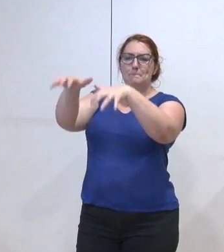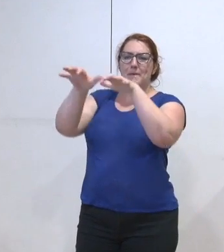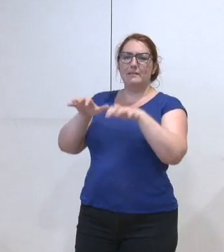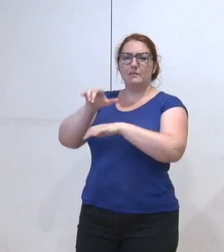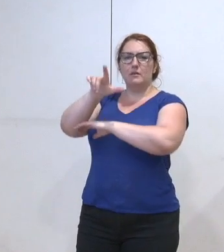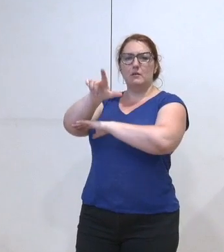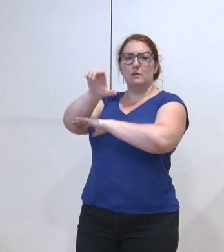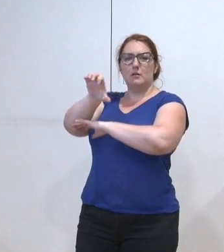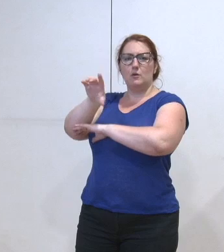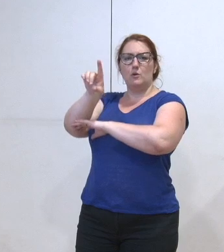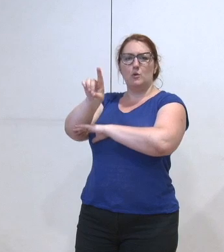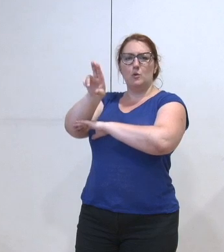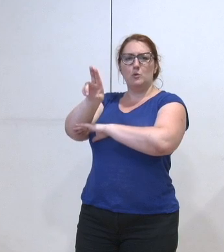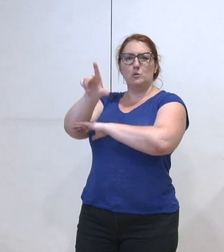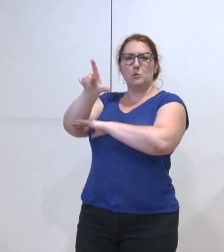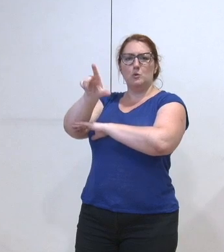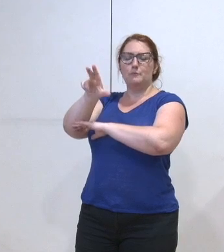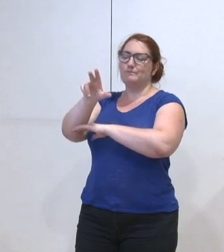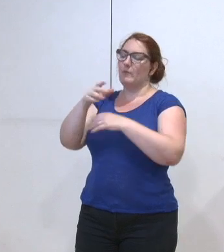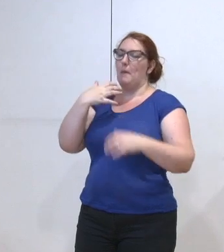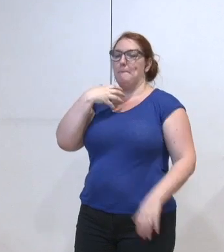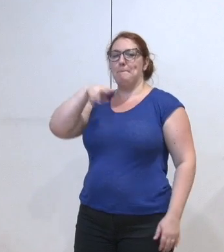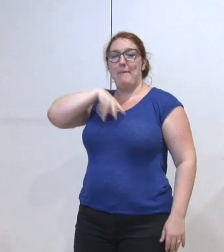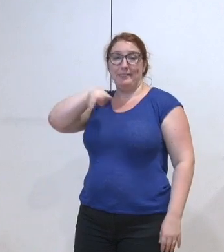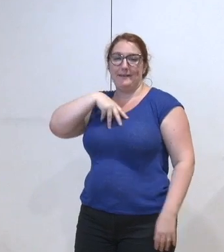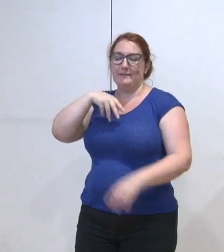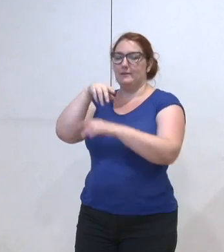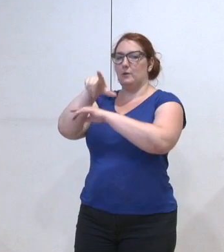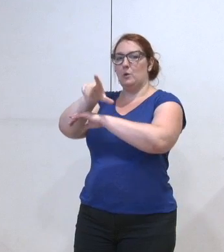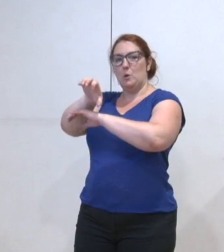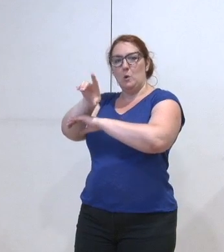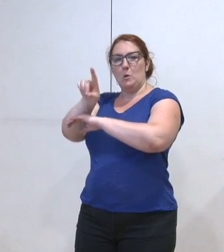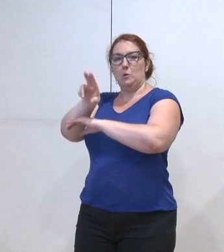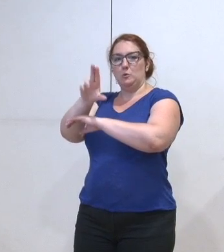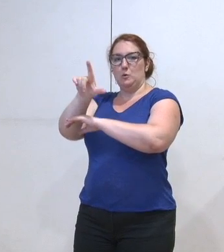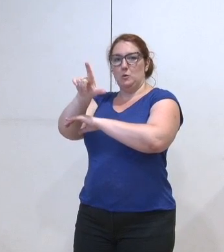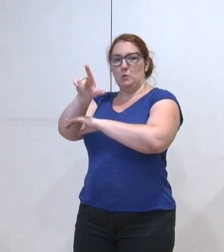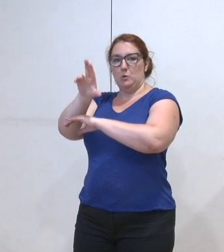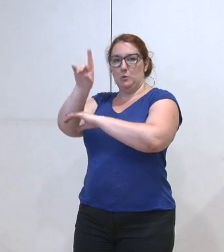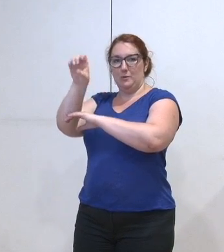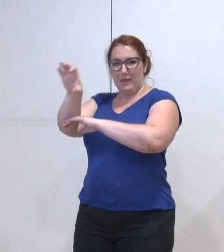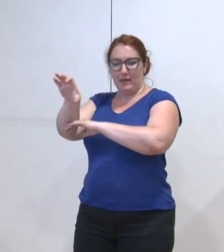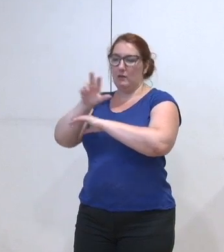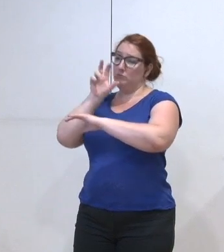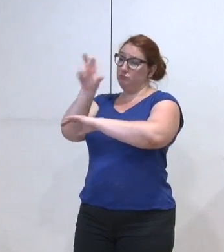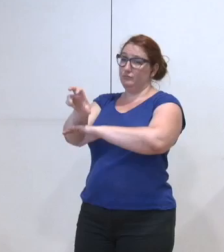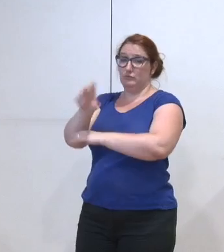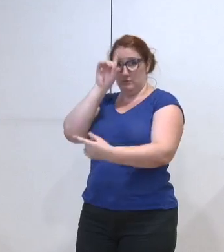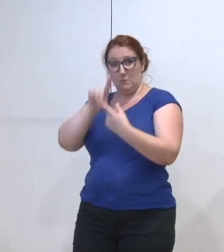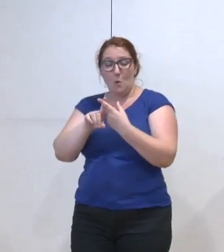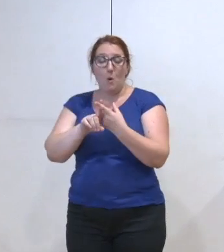guludec la mission de défendre la ville devant les juridictions compétentes sur le dossier du bidonville et